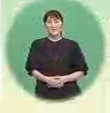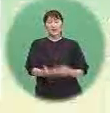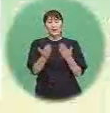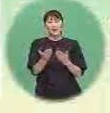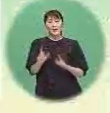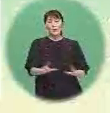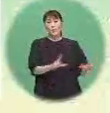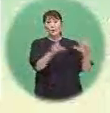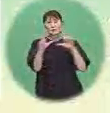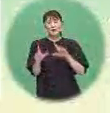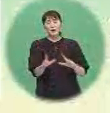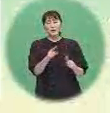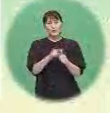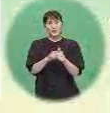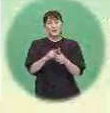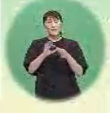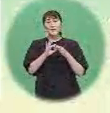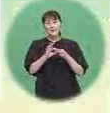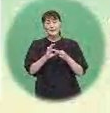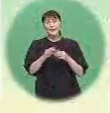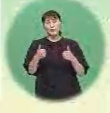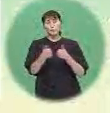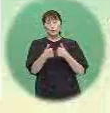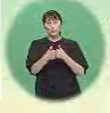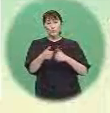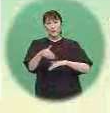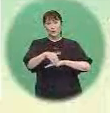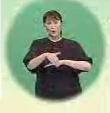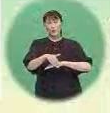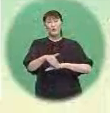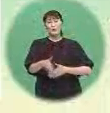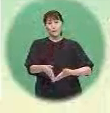学校生活やいじめに関する相談窓口